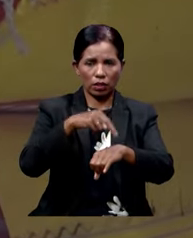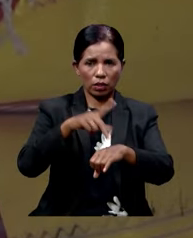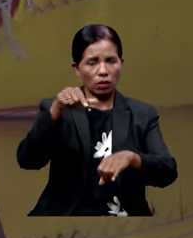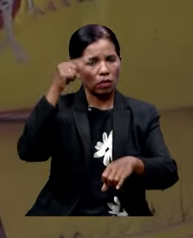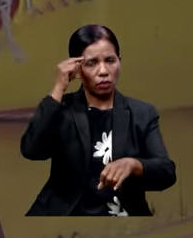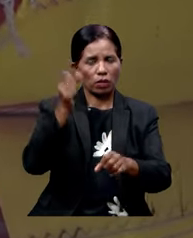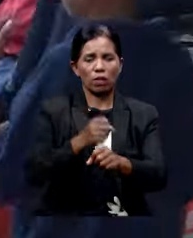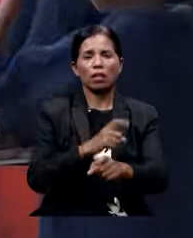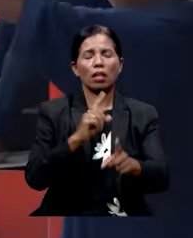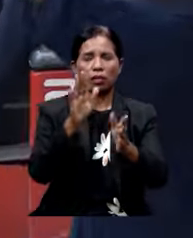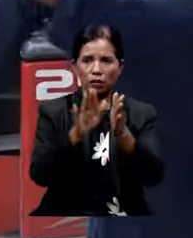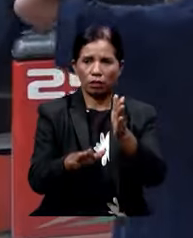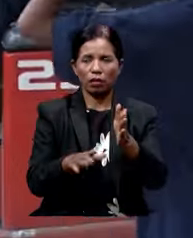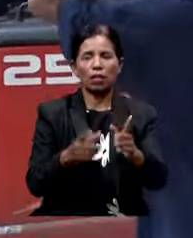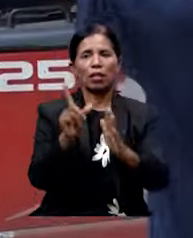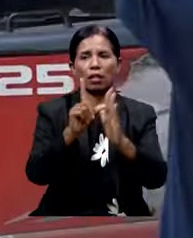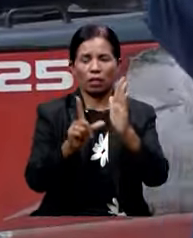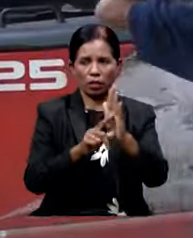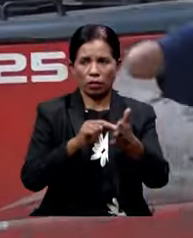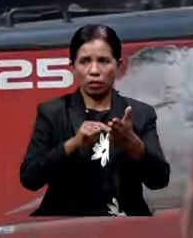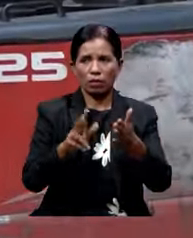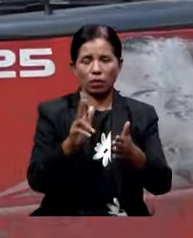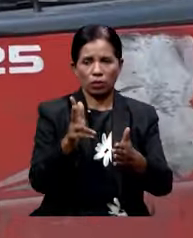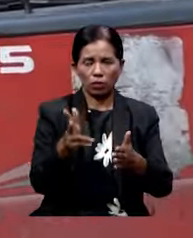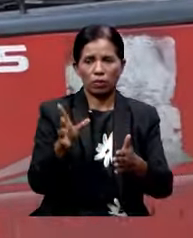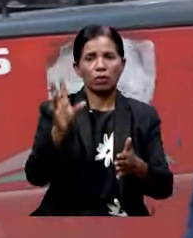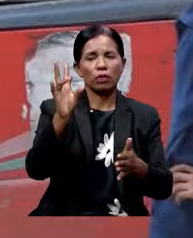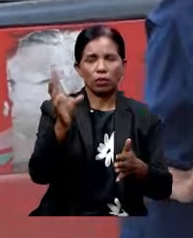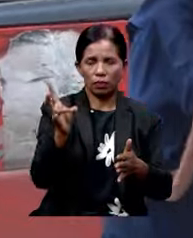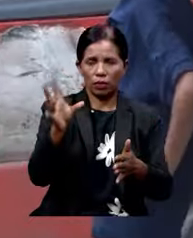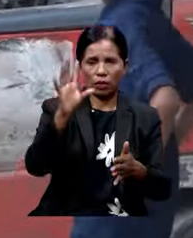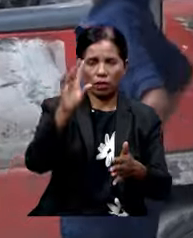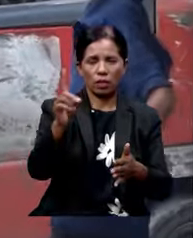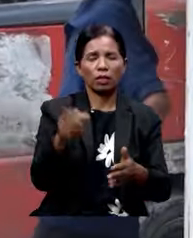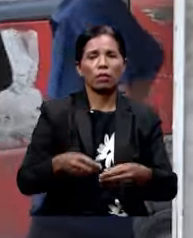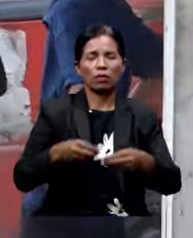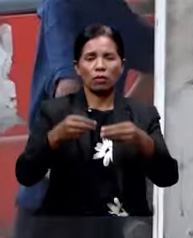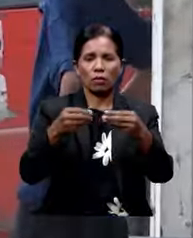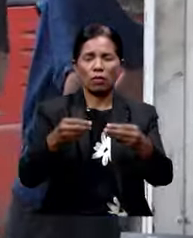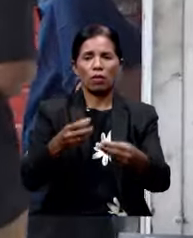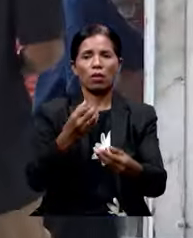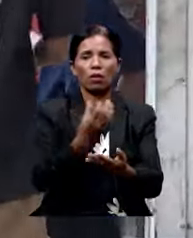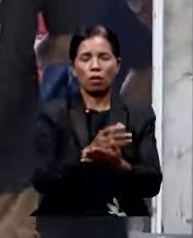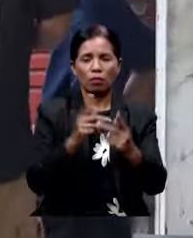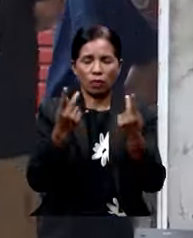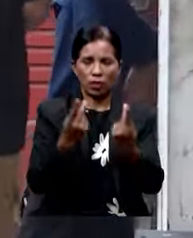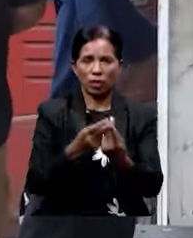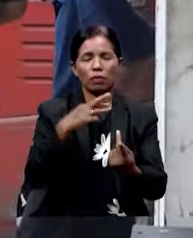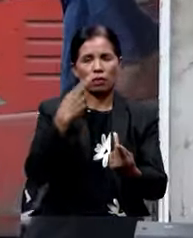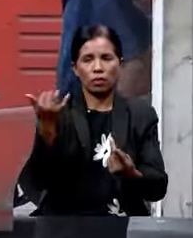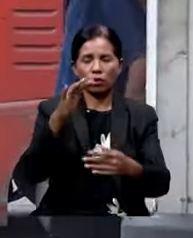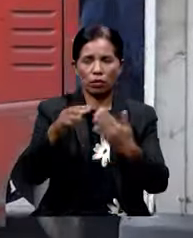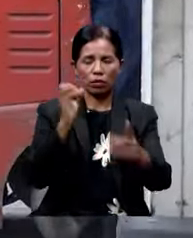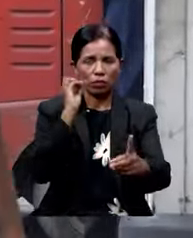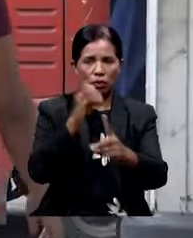halo intervensaun lihusi decreto lei numero hitunu resinen bara ringuroro nu resintolu ho fos subsidio ba empresa importadora fosira ho objetivo